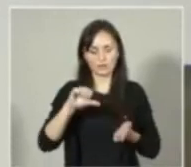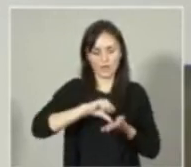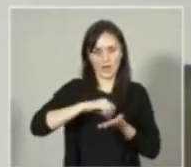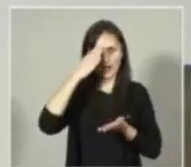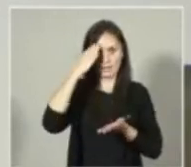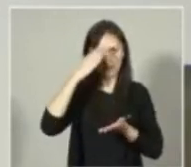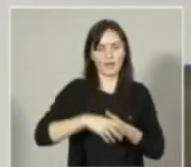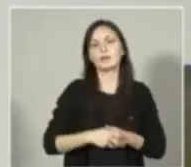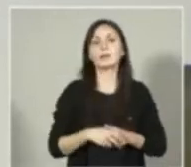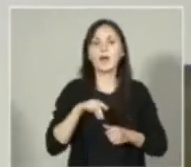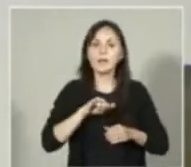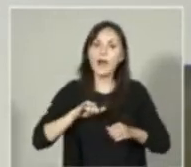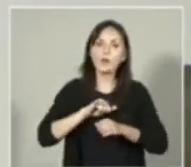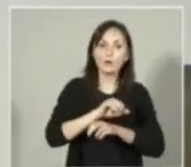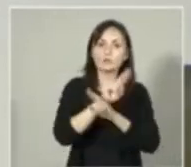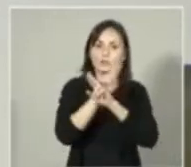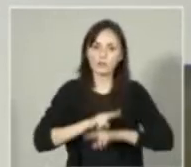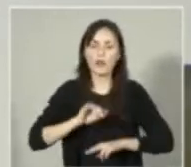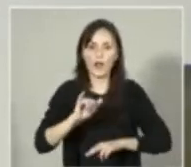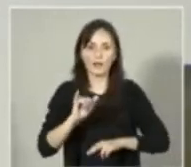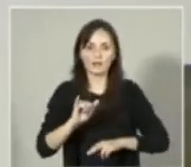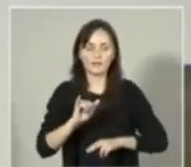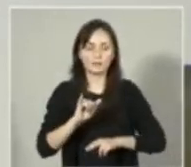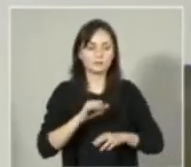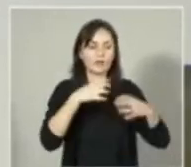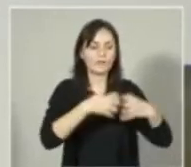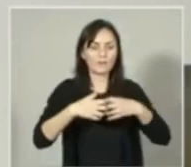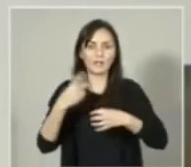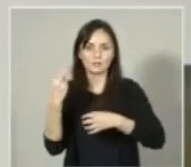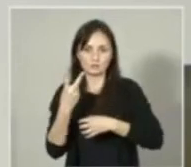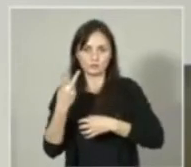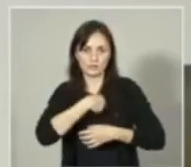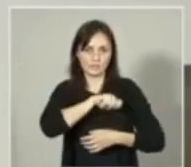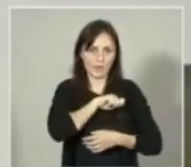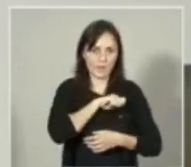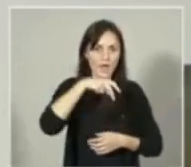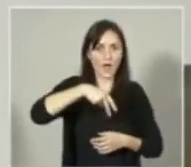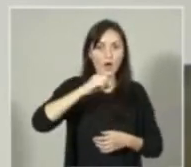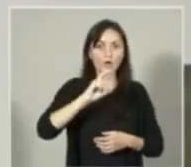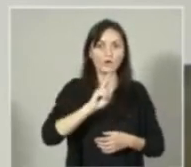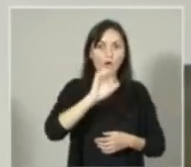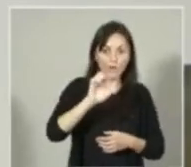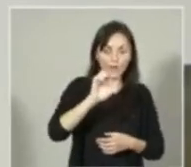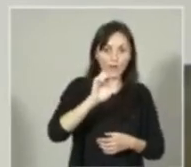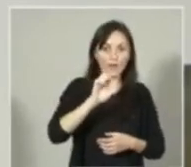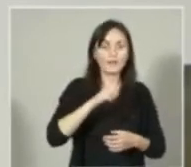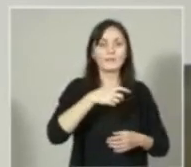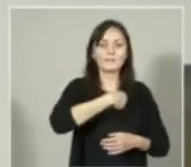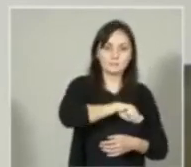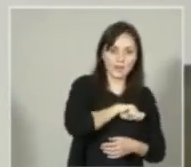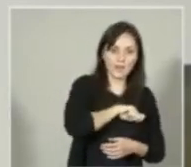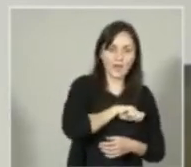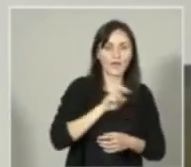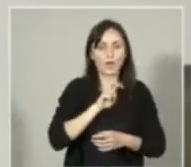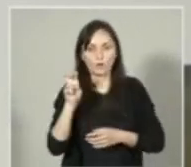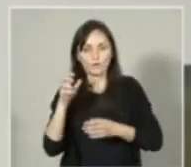troba l'aeroport internacional, i procedeixen de dos fabricants espanyols, Nobel Sport España i Maxam Autos, Sociedad